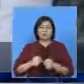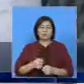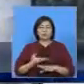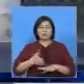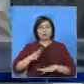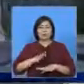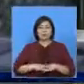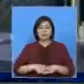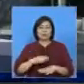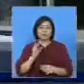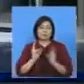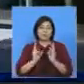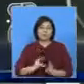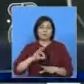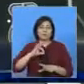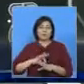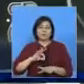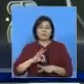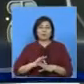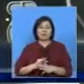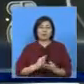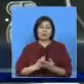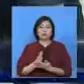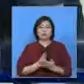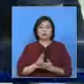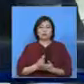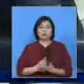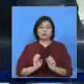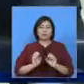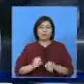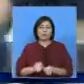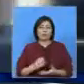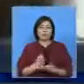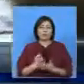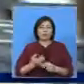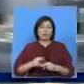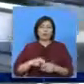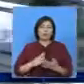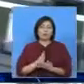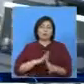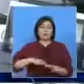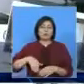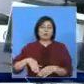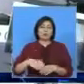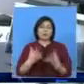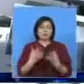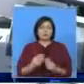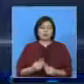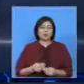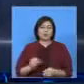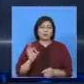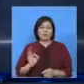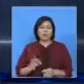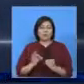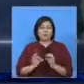бас ми қатерлі ісігі сынды нейрохирургиялық оталарды жасауға қауқарлы екендігін аңғарамыз. Мұндай отадан кейін бірнеше күн өтпей-ақ науқас қалыпты